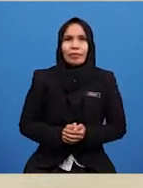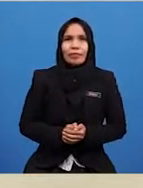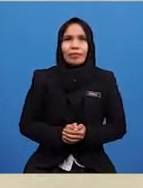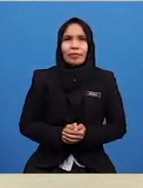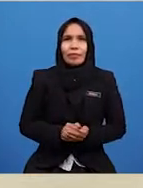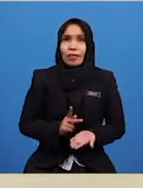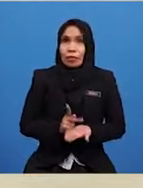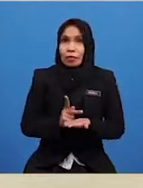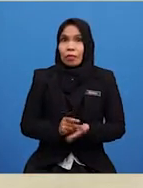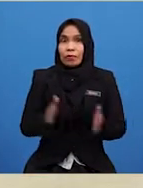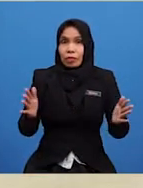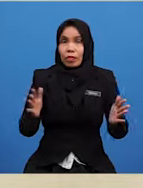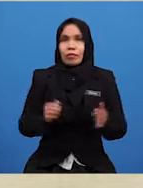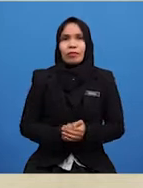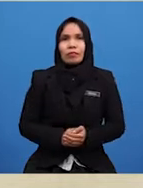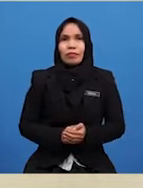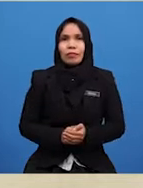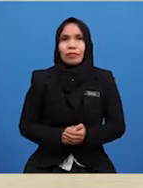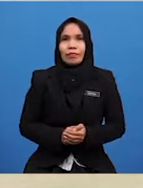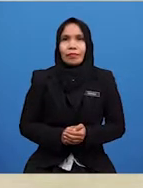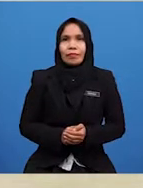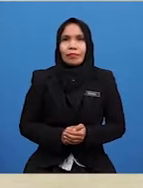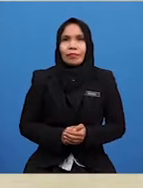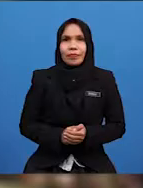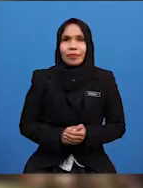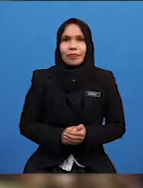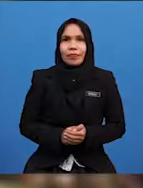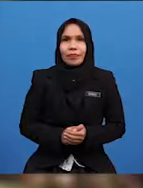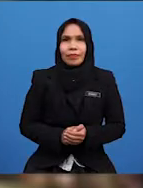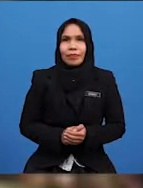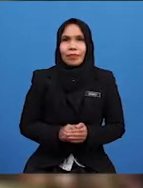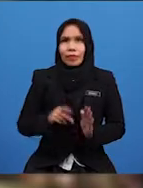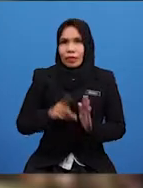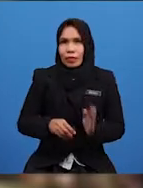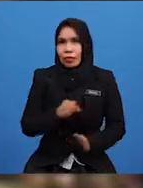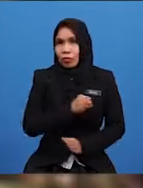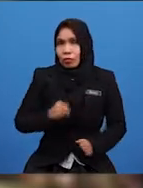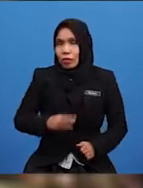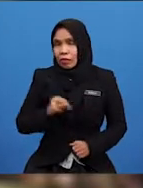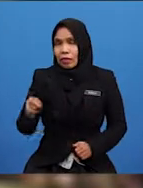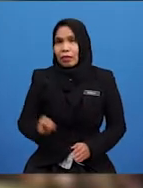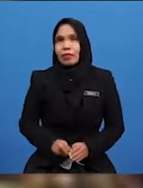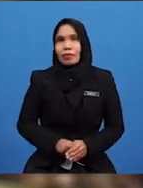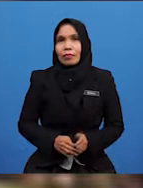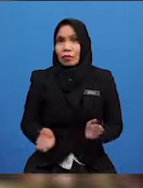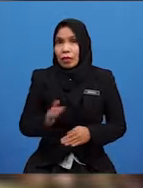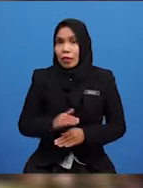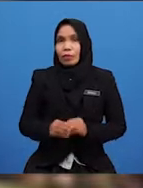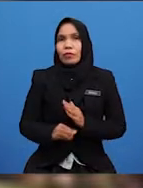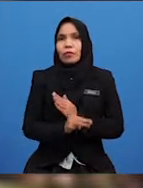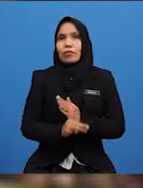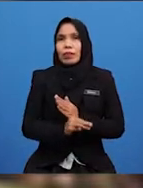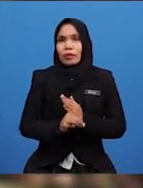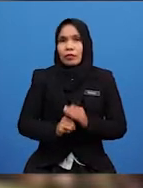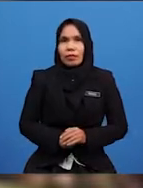Kapal besar pula seperti jong dan bahtera. Kesultanan Melayu Melaka mencapai kegemilangan disebabkan